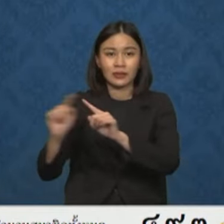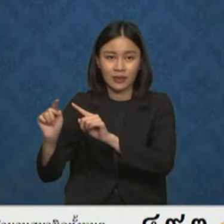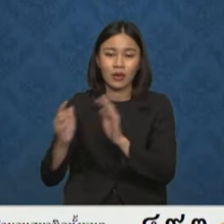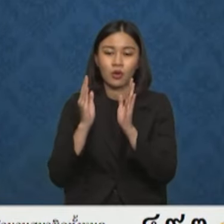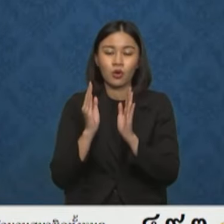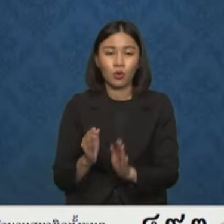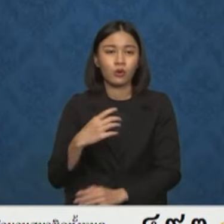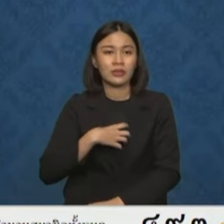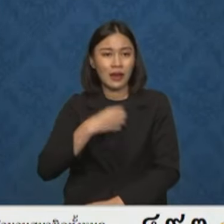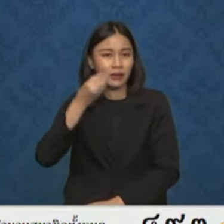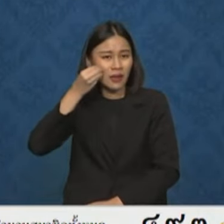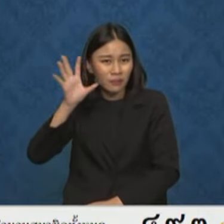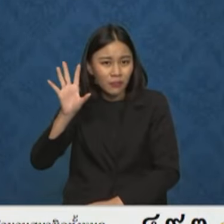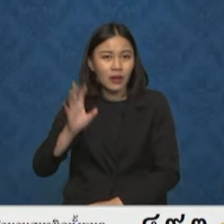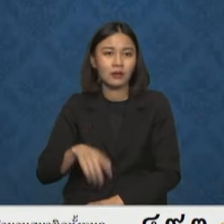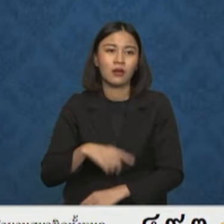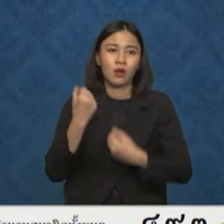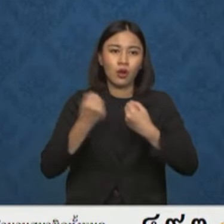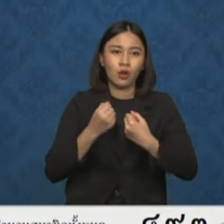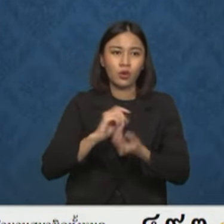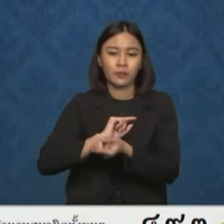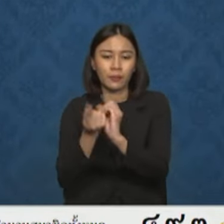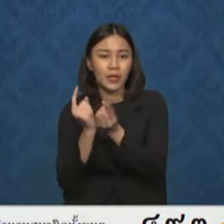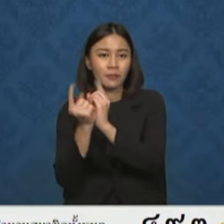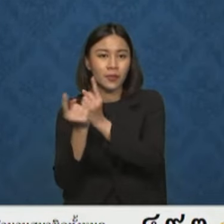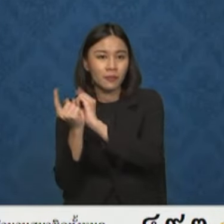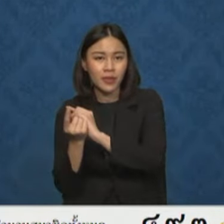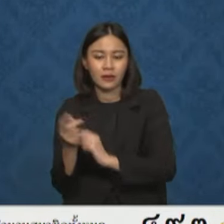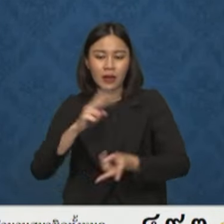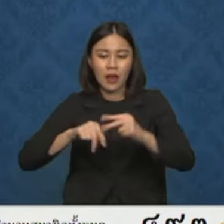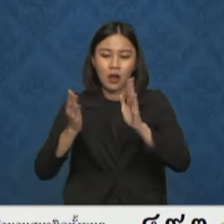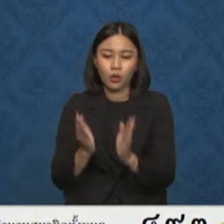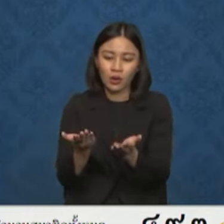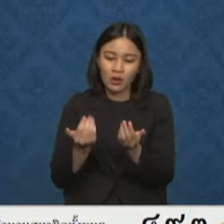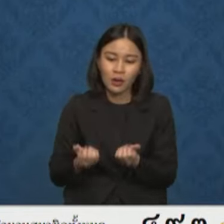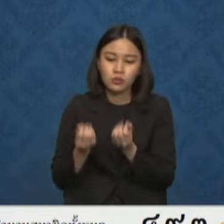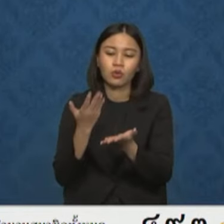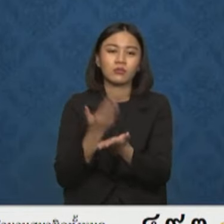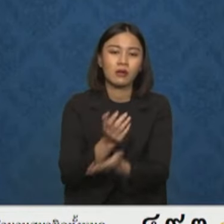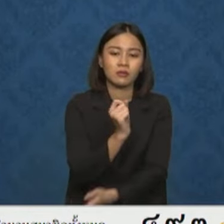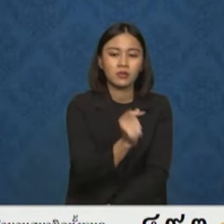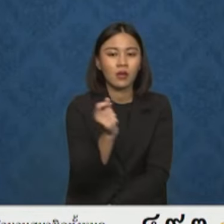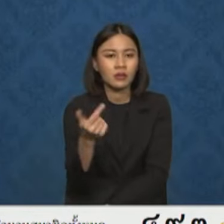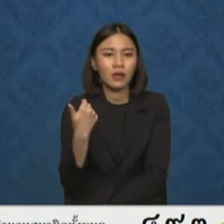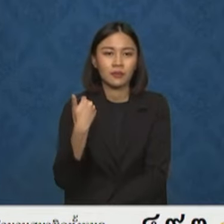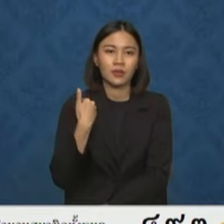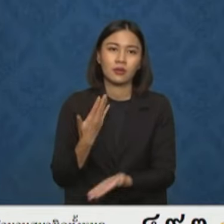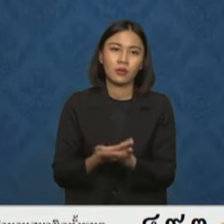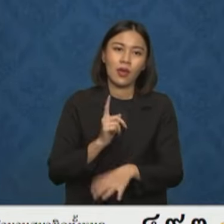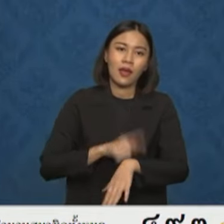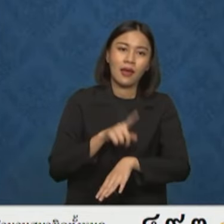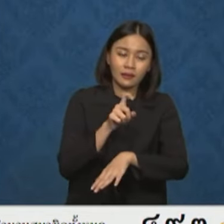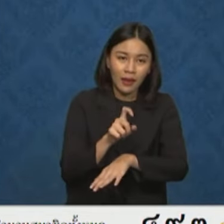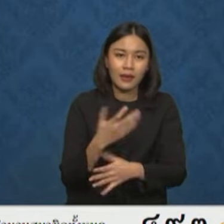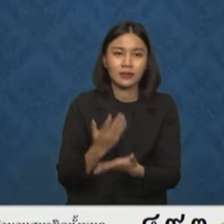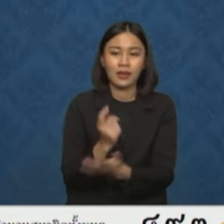คนบงการสอยากจะกลับบ้านต้องต่อลดต่อเครื่องหาคนไปรบไปส่งเสียคาใช้ใจหลายต่อเสียทงเงิน เสีทั้งเวลา